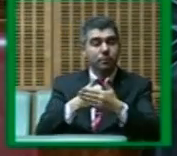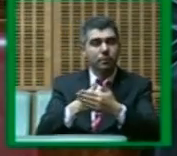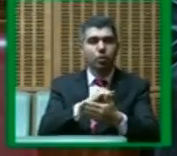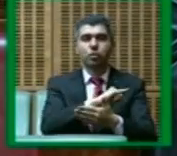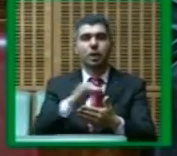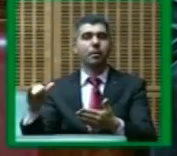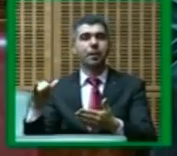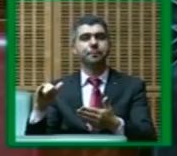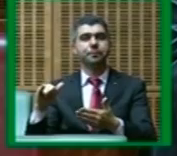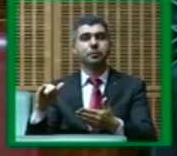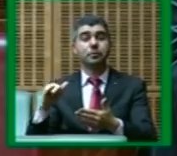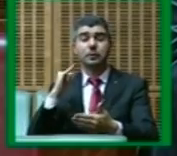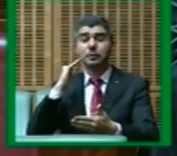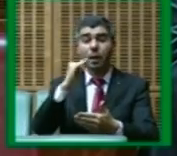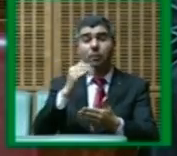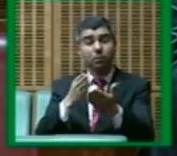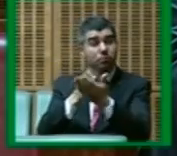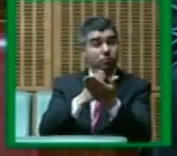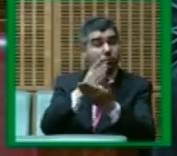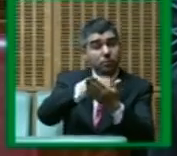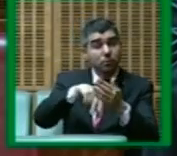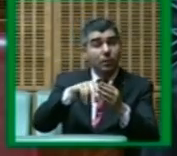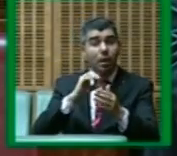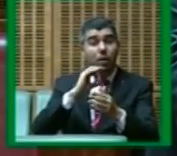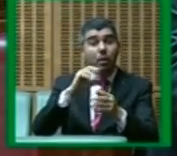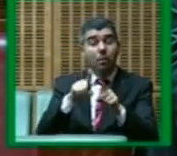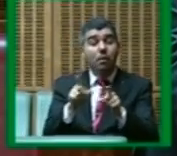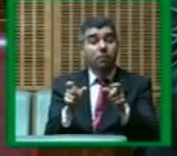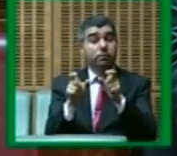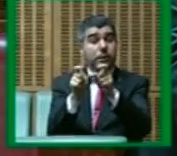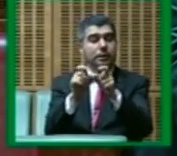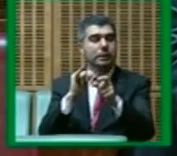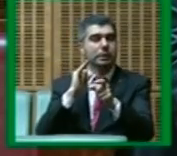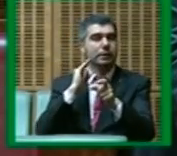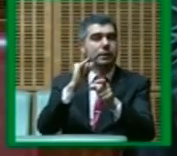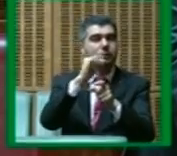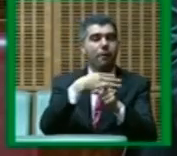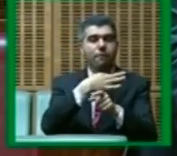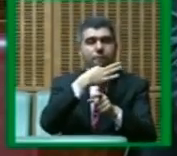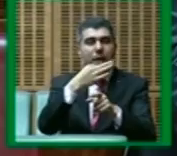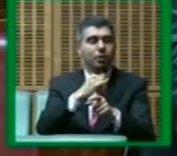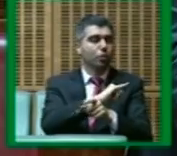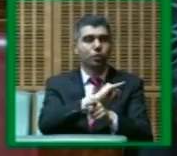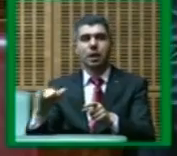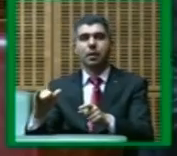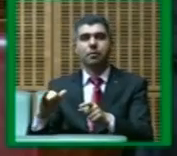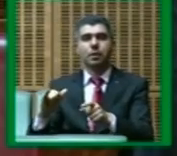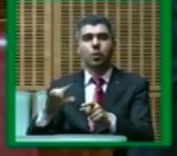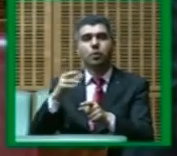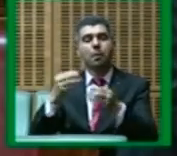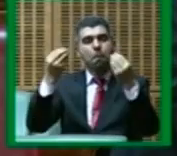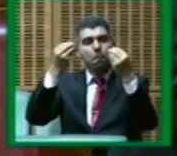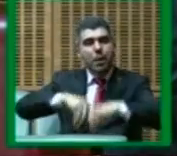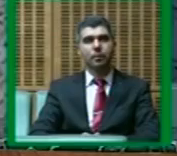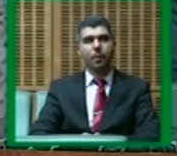راه مفتوح للمنافسة، هذه المنافسة راه غتكون عليها مراقبة شديدة، وما بقاش نتساهلوا حتى في شي حاجة اللي تتأدي إلى